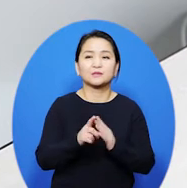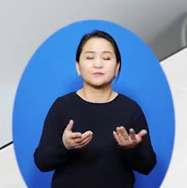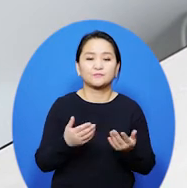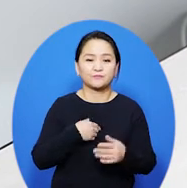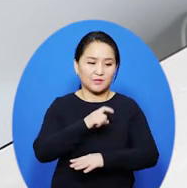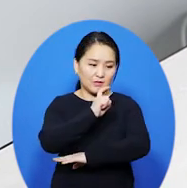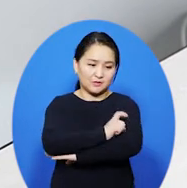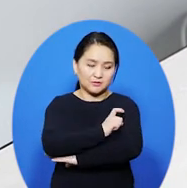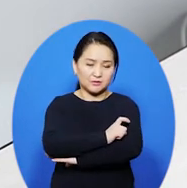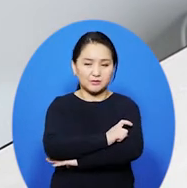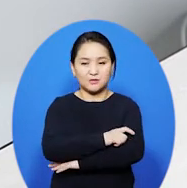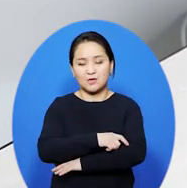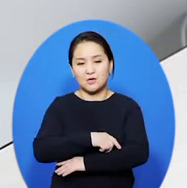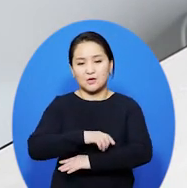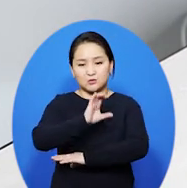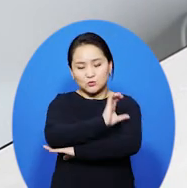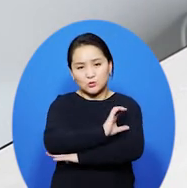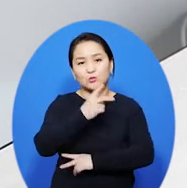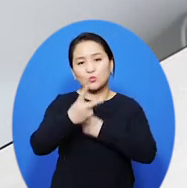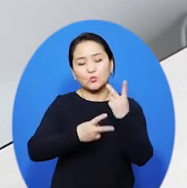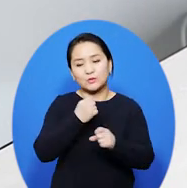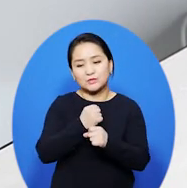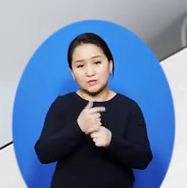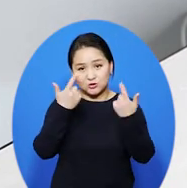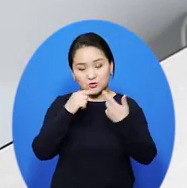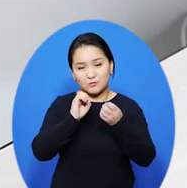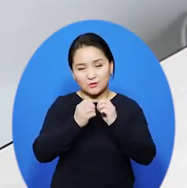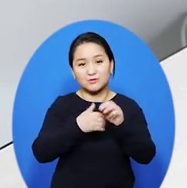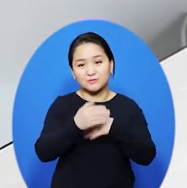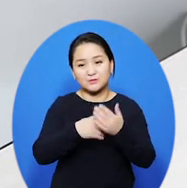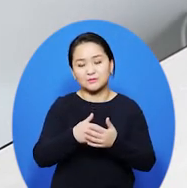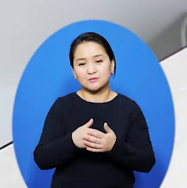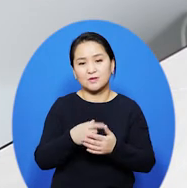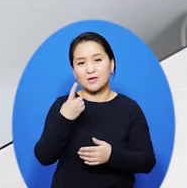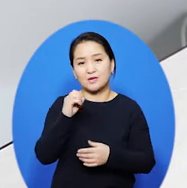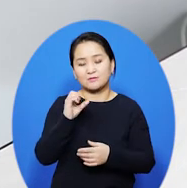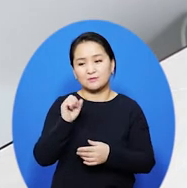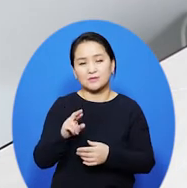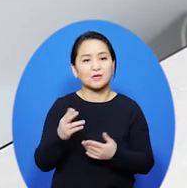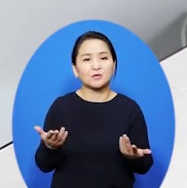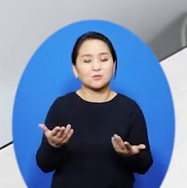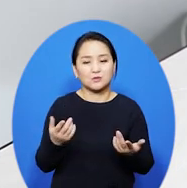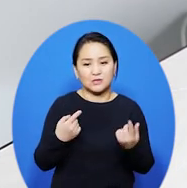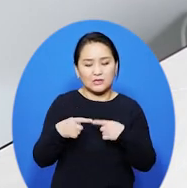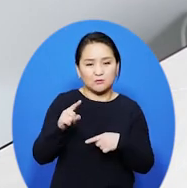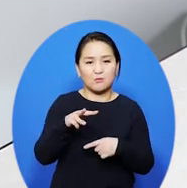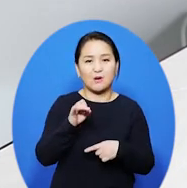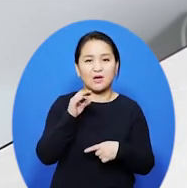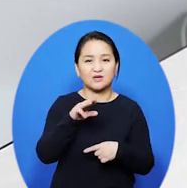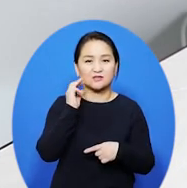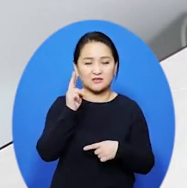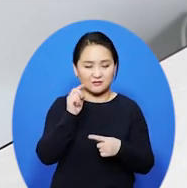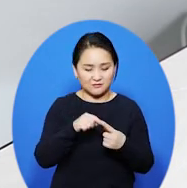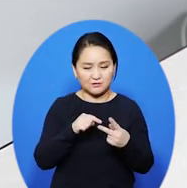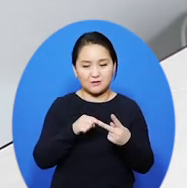эхлэлтээ бол хичээлүүдд бол сургалтын үйл ажиллагаа ерөнхийд бол зохион байгуулалт хийсэн байсан. Тэгээд үүний дараад нь болохоор 10 сая төгрөгөөр бид нар илүү